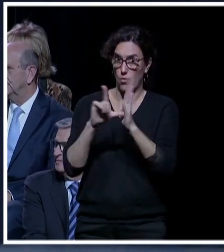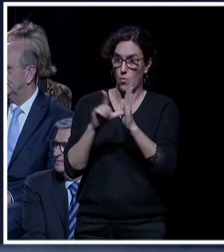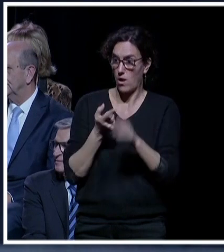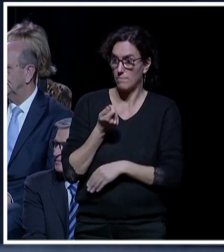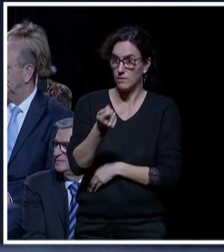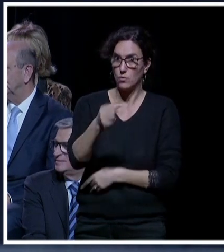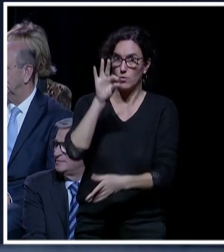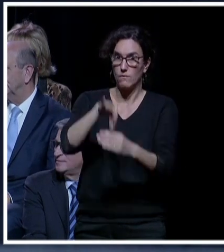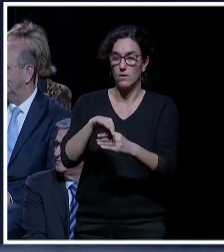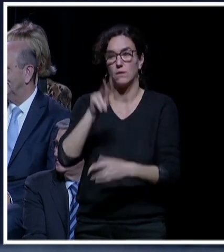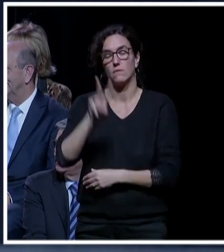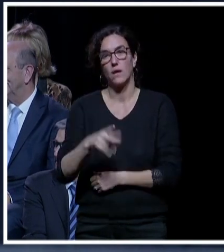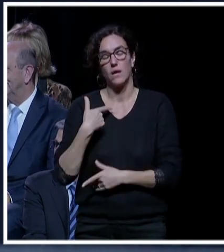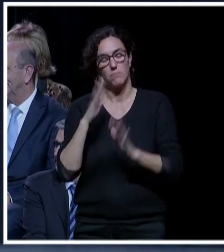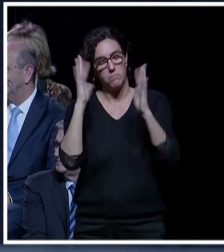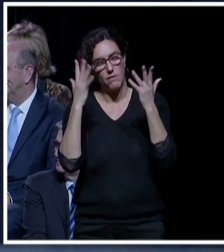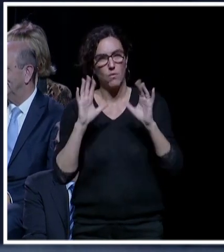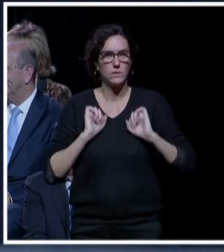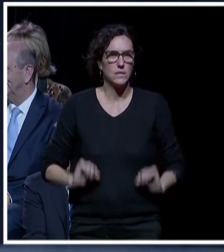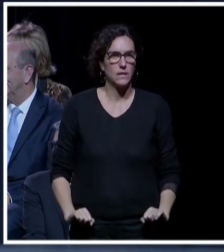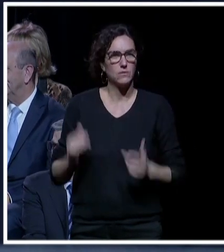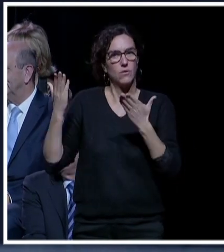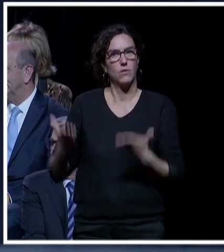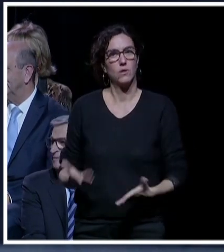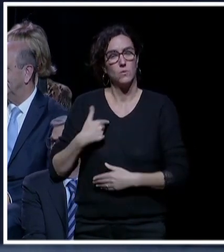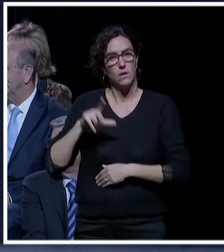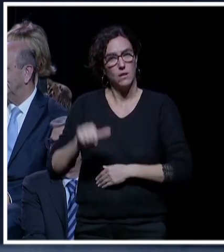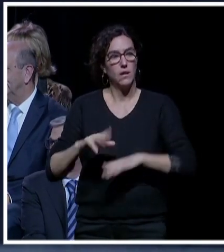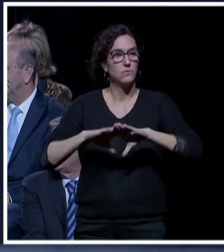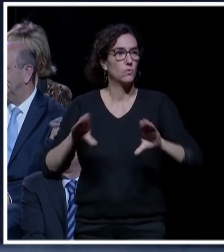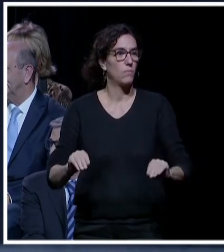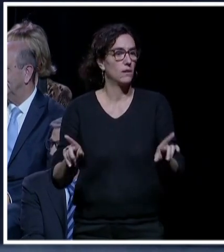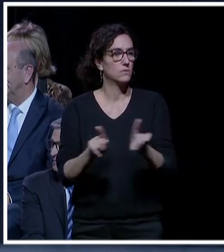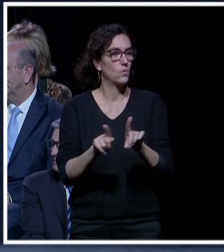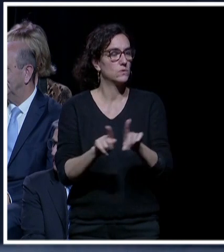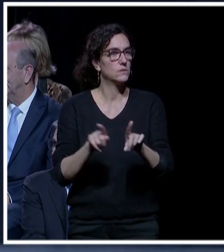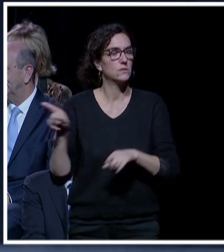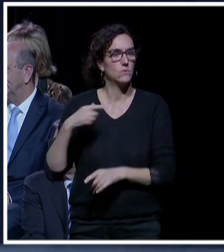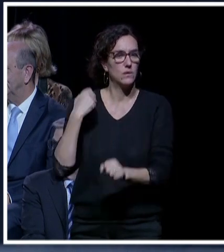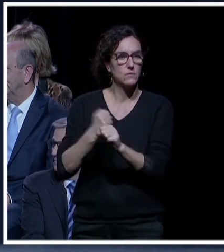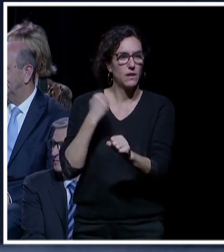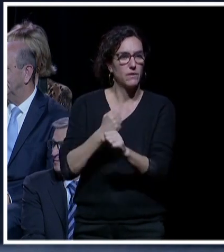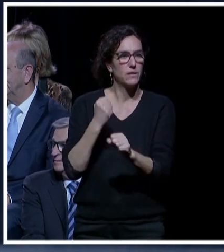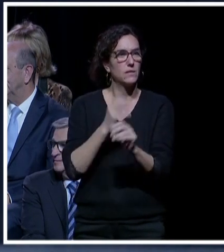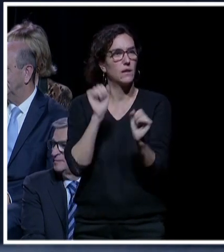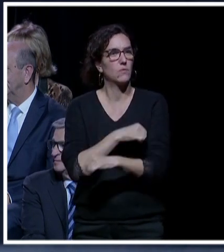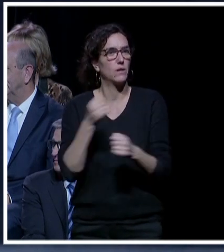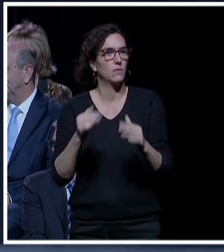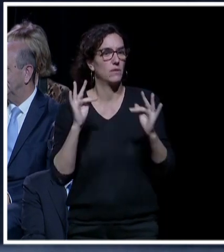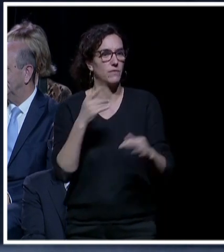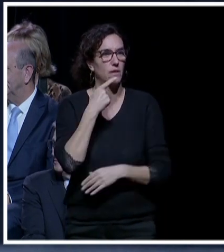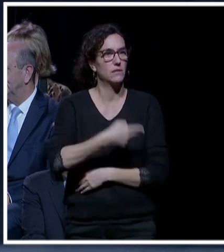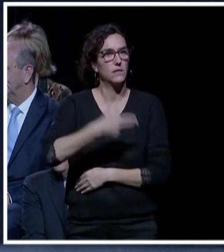tant que sénateur eh bien, d'avoir à la fois cette présence sur le terrain et le travail remarquable que tu fais au plan national. Et